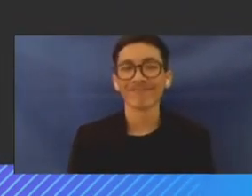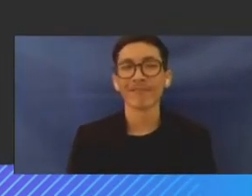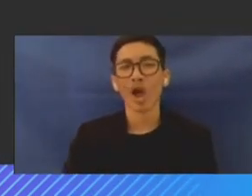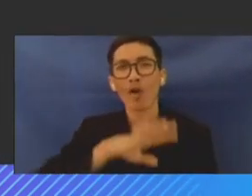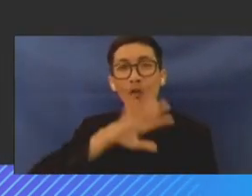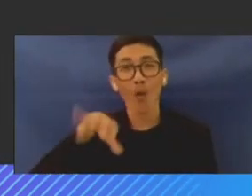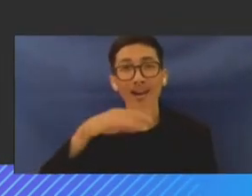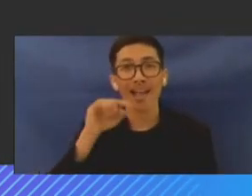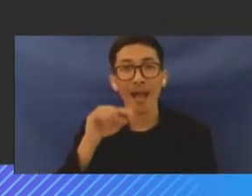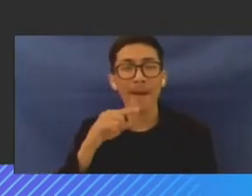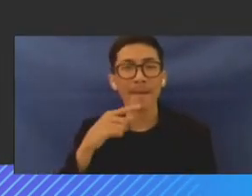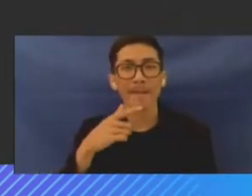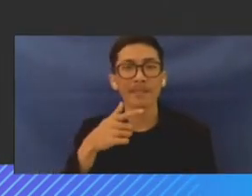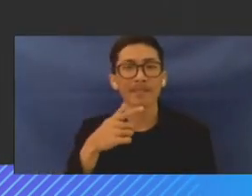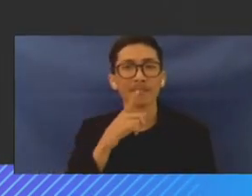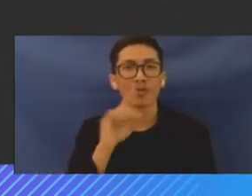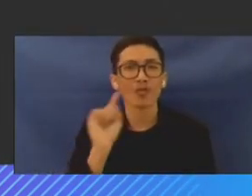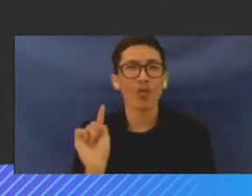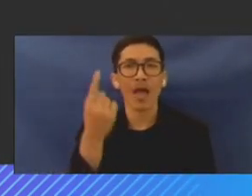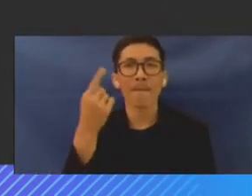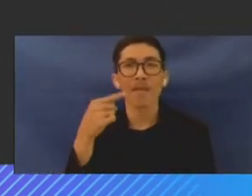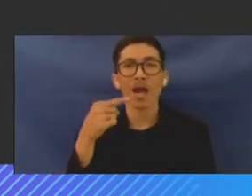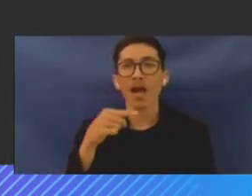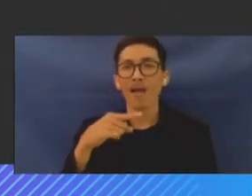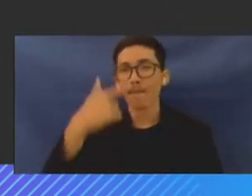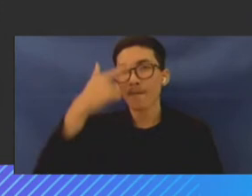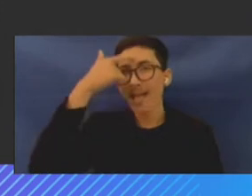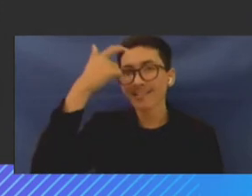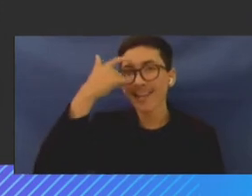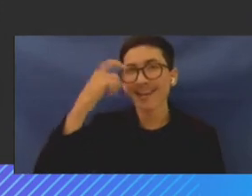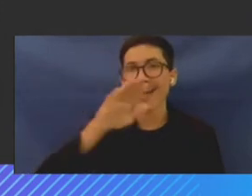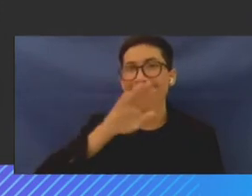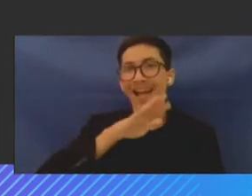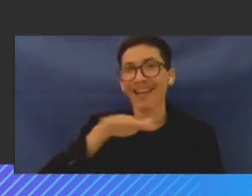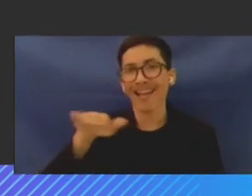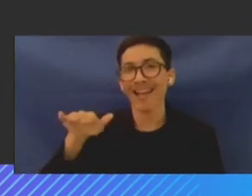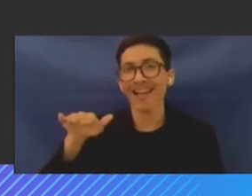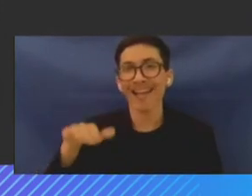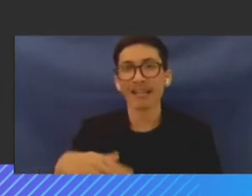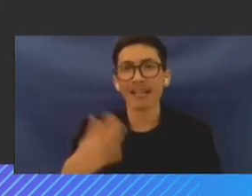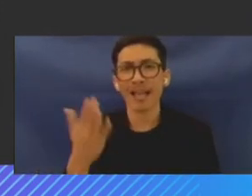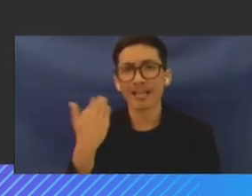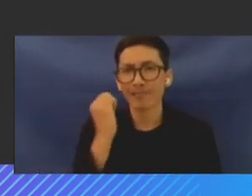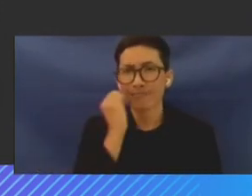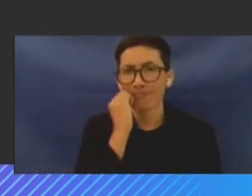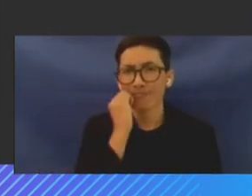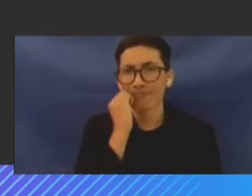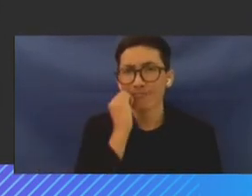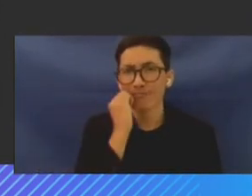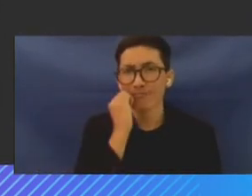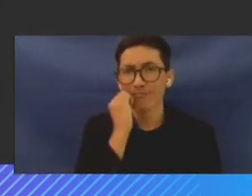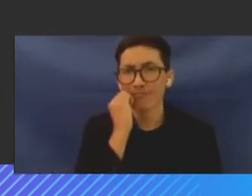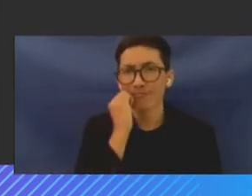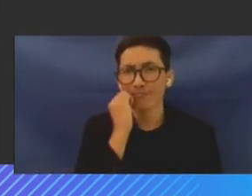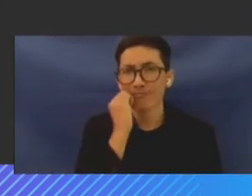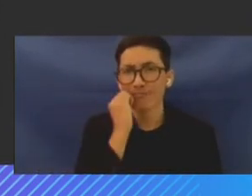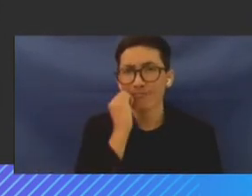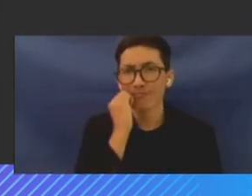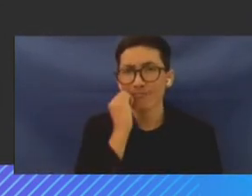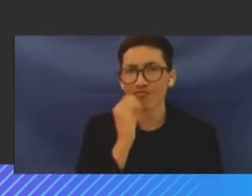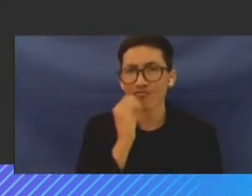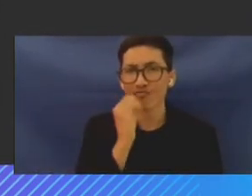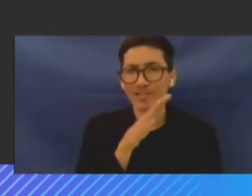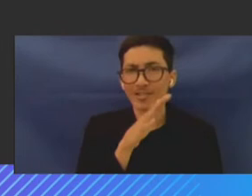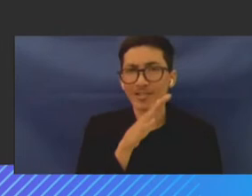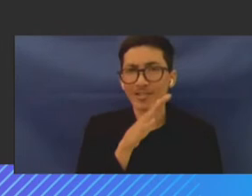pusat pembelajaran buat anak gitu kan. Tadi Bu Santi juga bilang kayak bagaimana sebut yang anak yang kemudian disabilitas kemudian malu itu